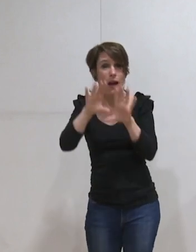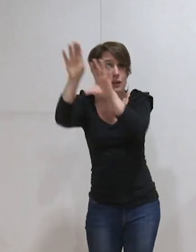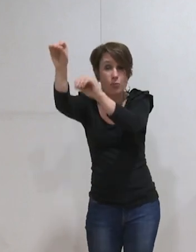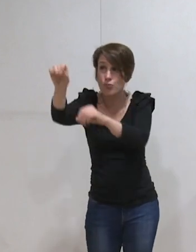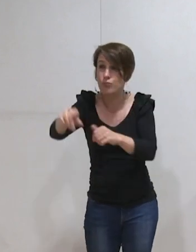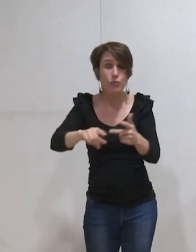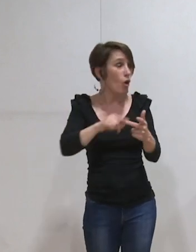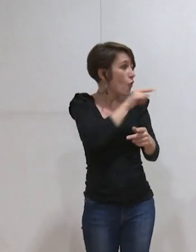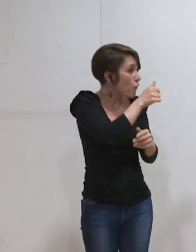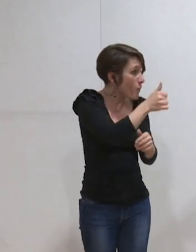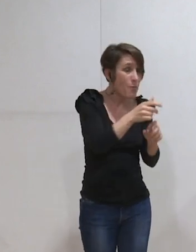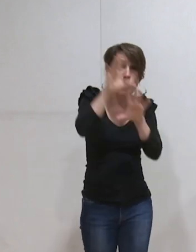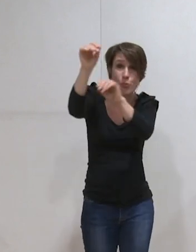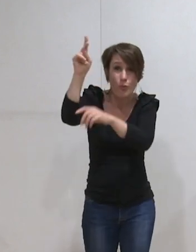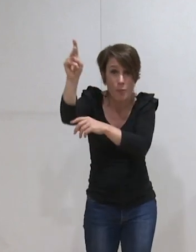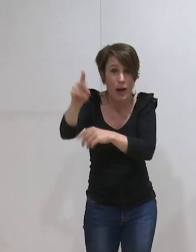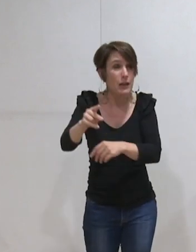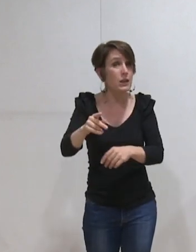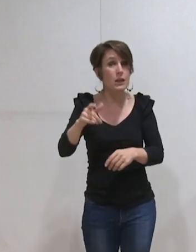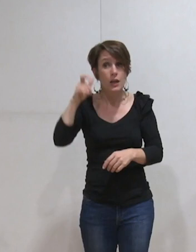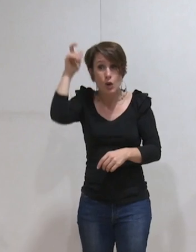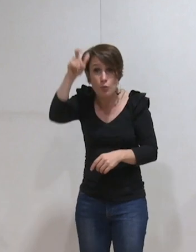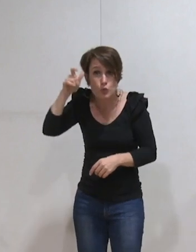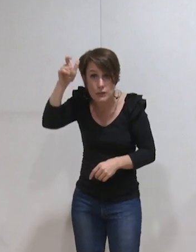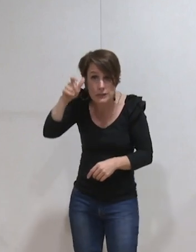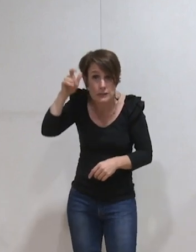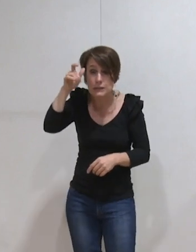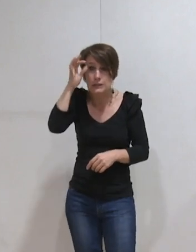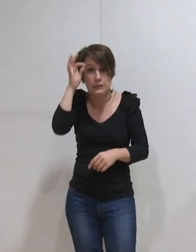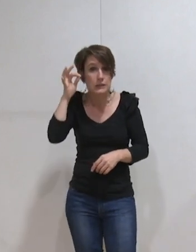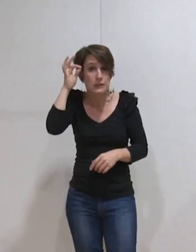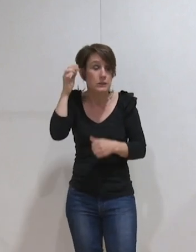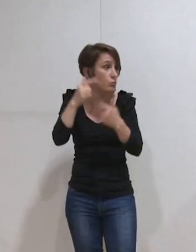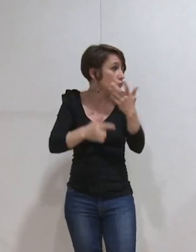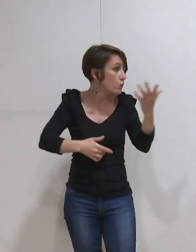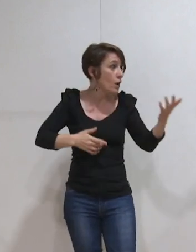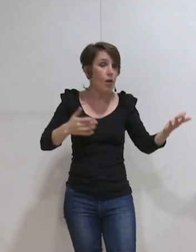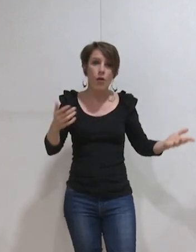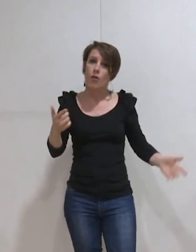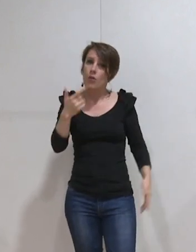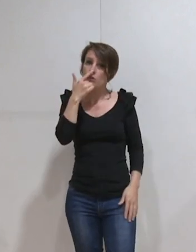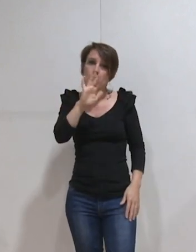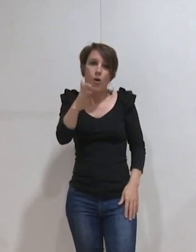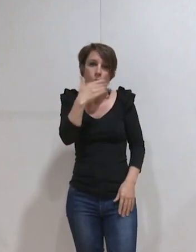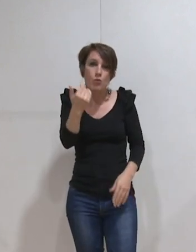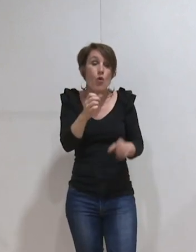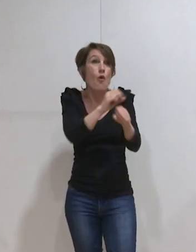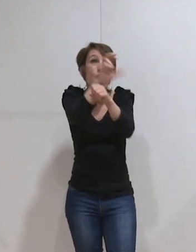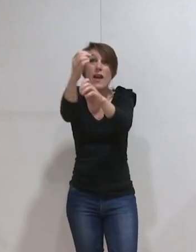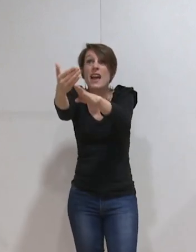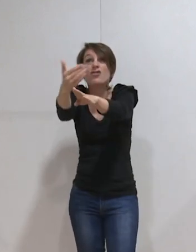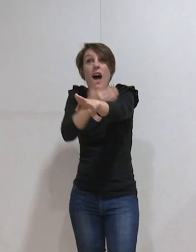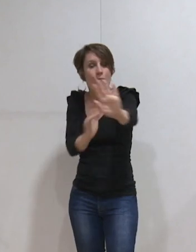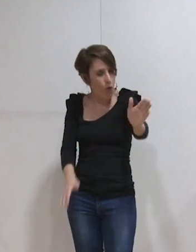vous-même encore à Paris de Monsieur Macré à Tunis et cetera je pense que ce genre de délibération devrait passer avant ce serait quand même